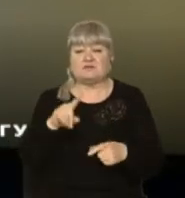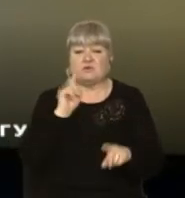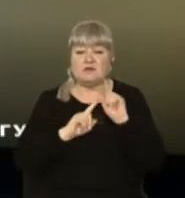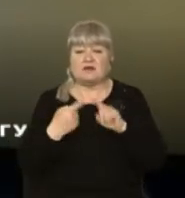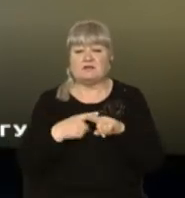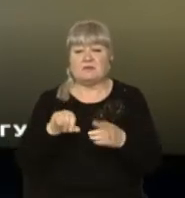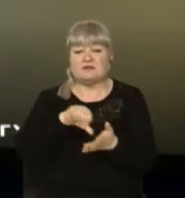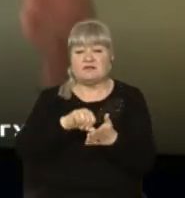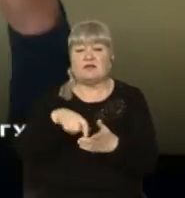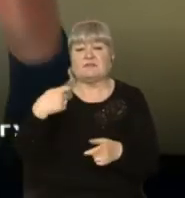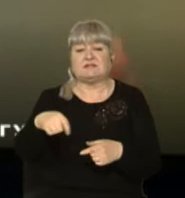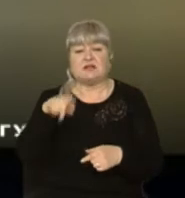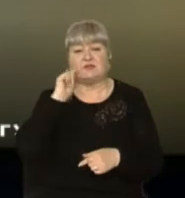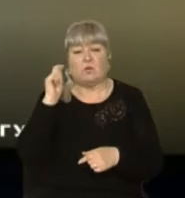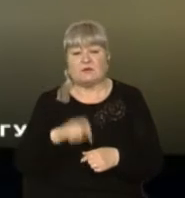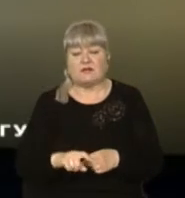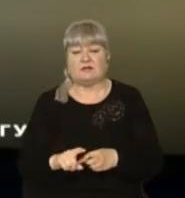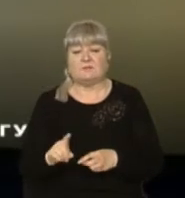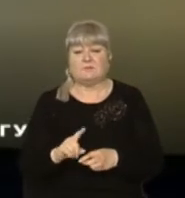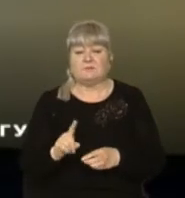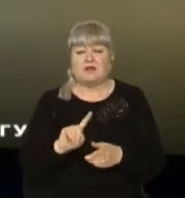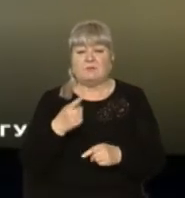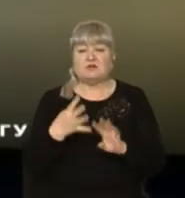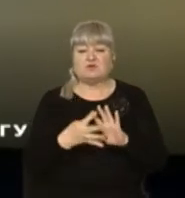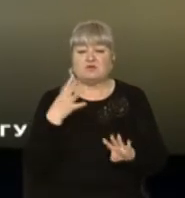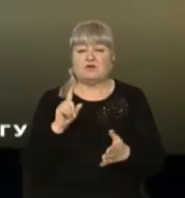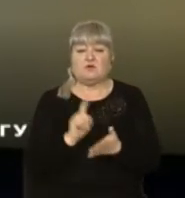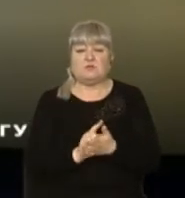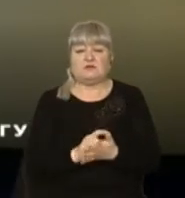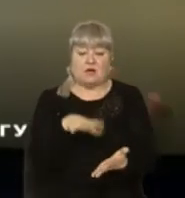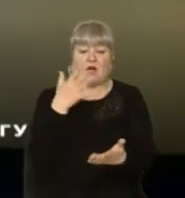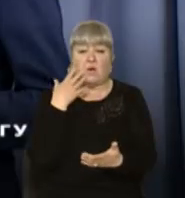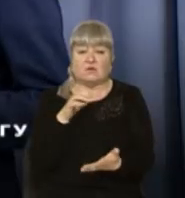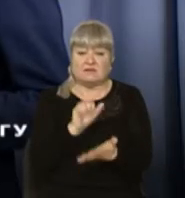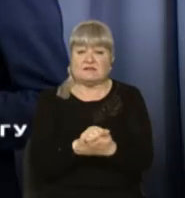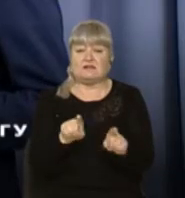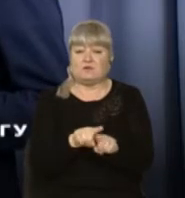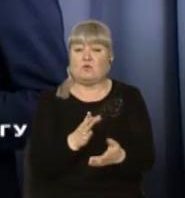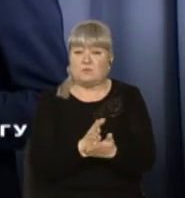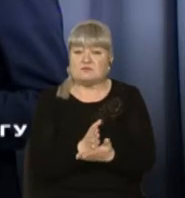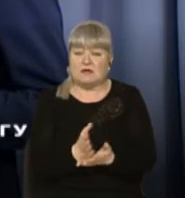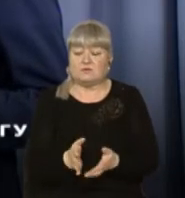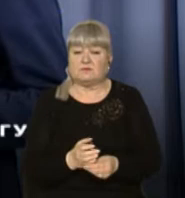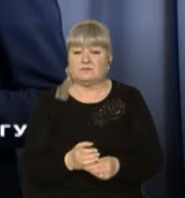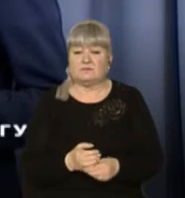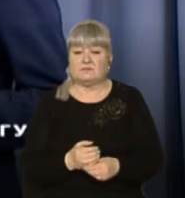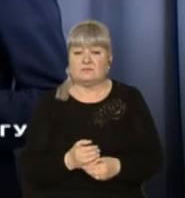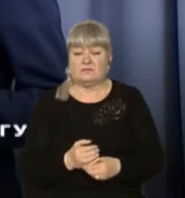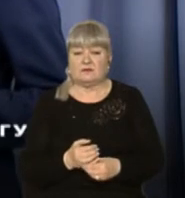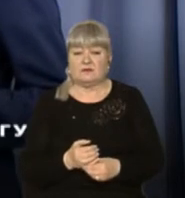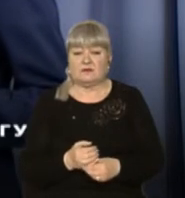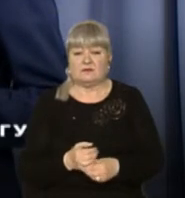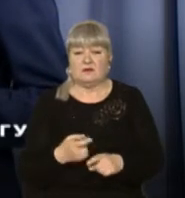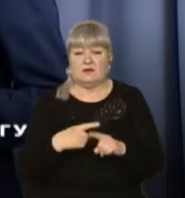України, який повинен, в першу чергу, прийнявши цю посаду, повинен... Обласної державної адміністрації, напевно, так, на увазі. Так. Це я маю на увазі